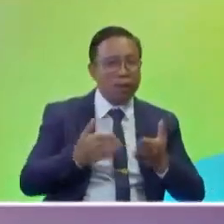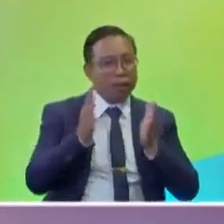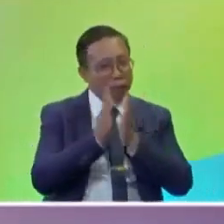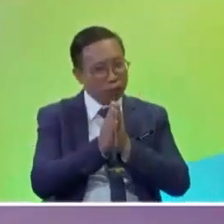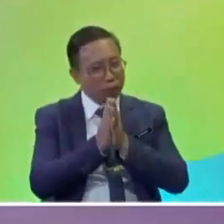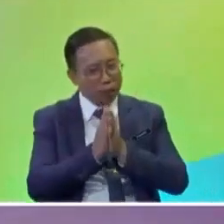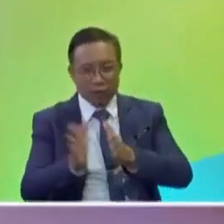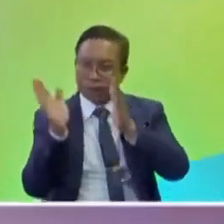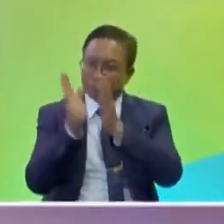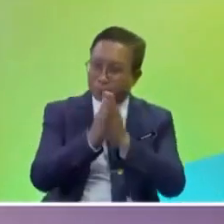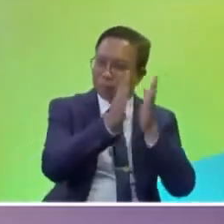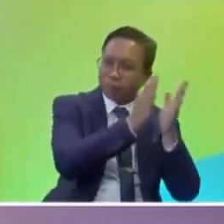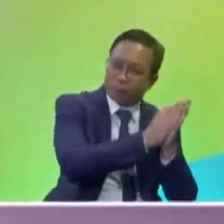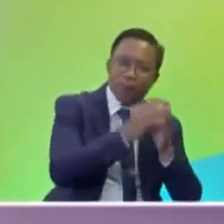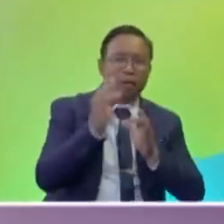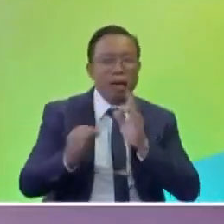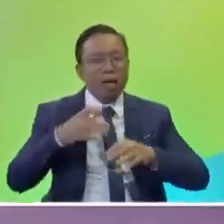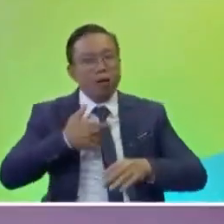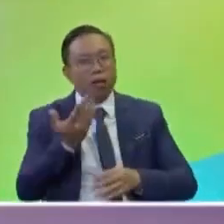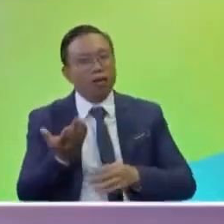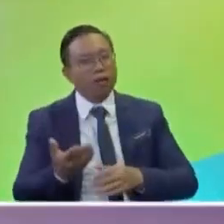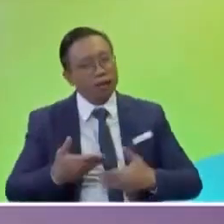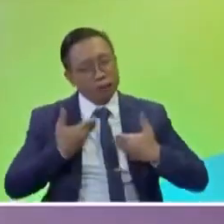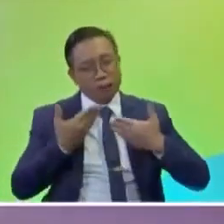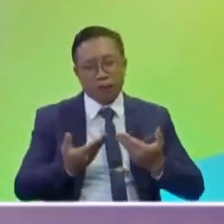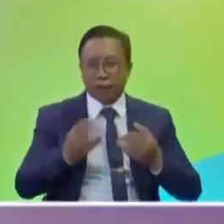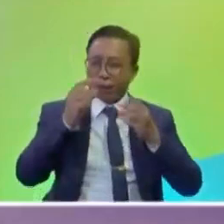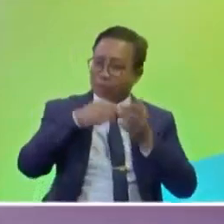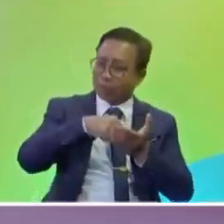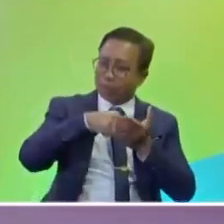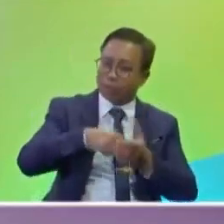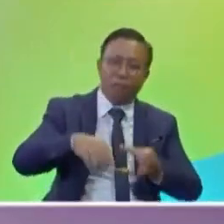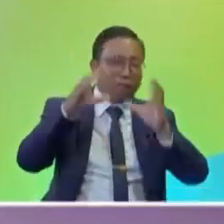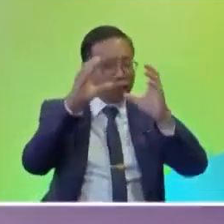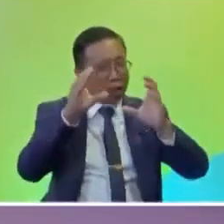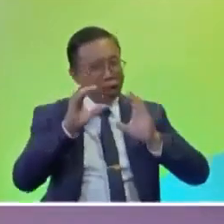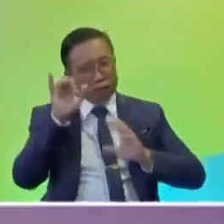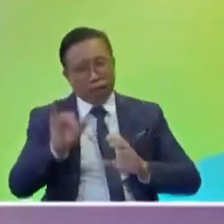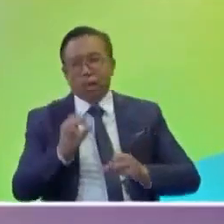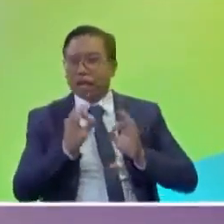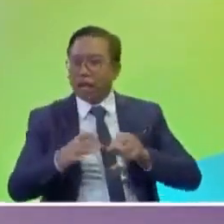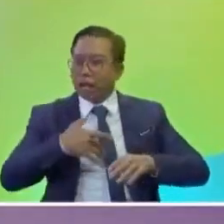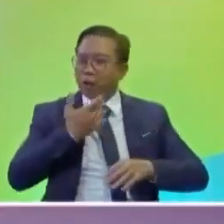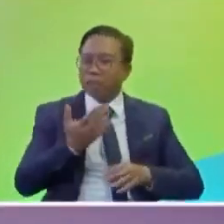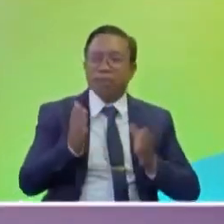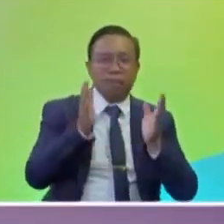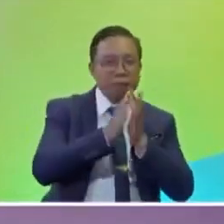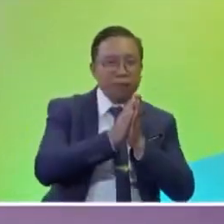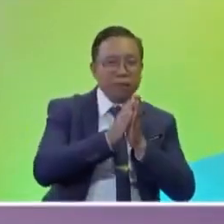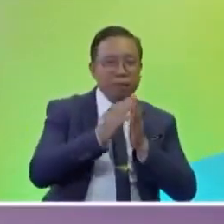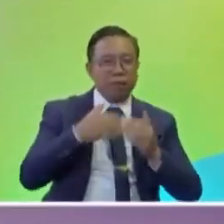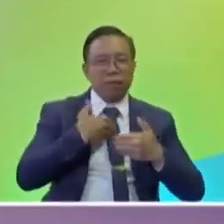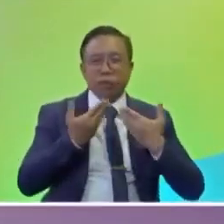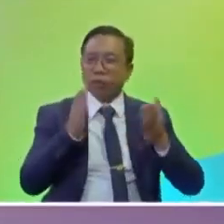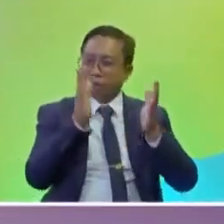gembira tepuk tangan. Kalau rasa gembira beginilah caranya. Kalau rasa